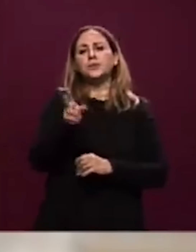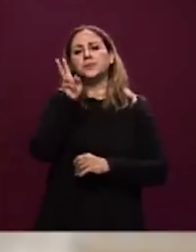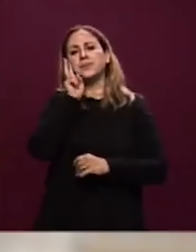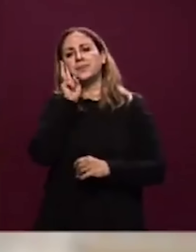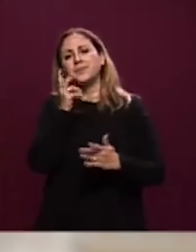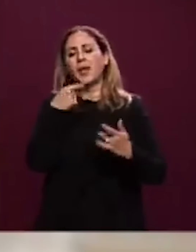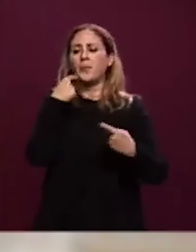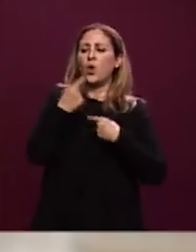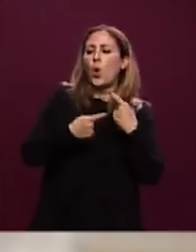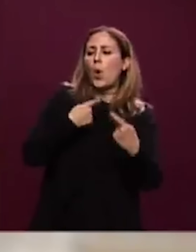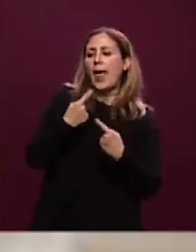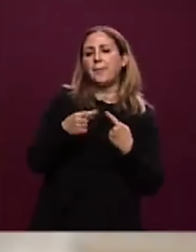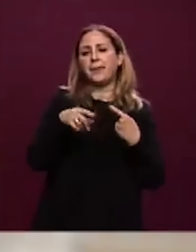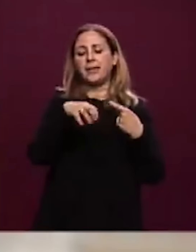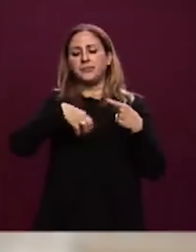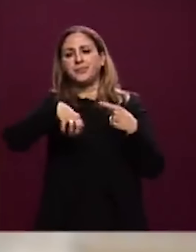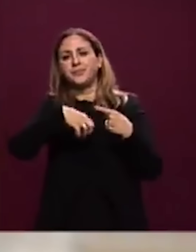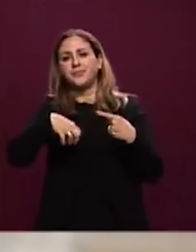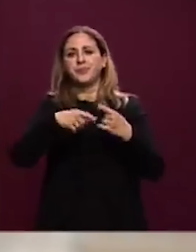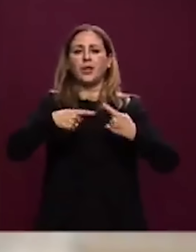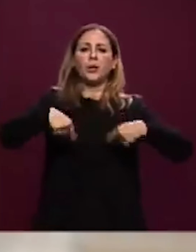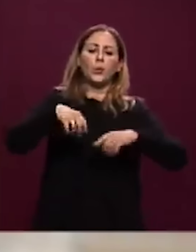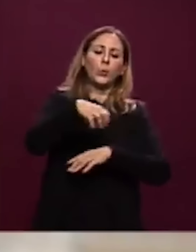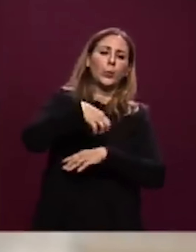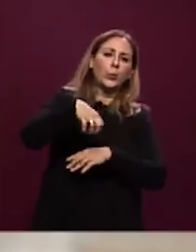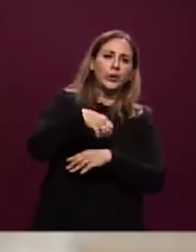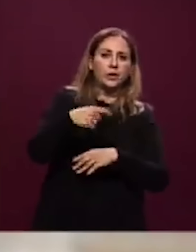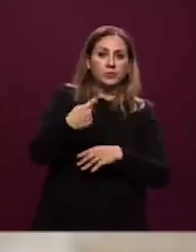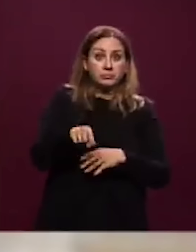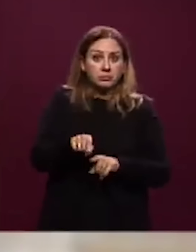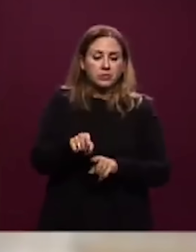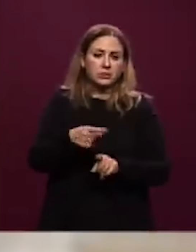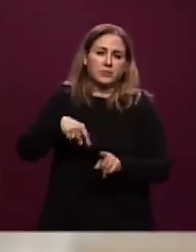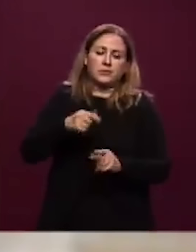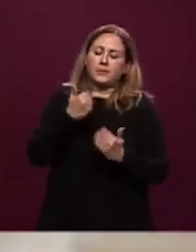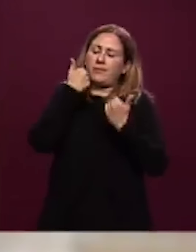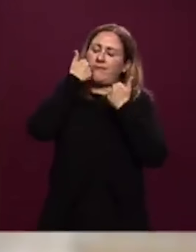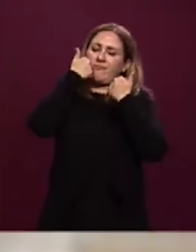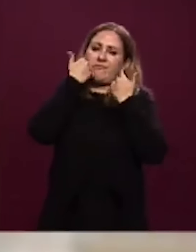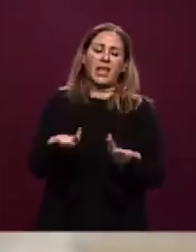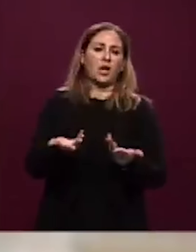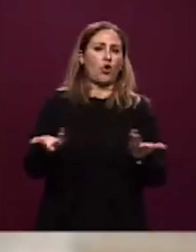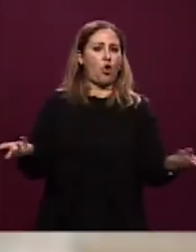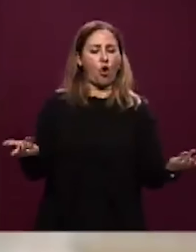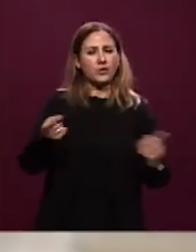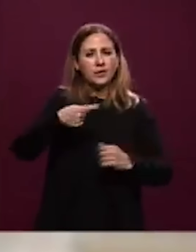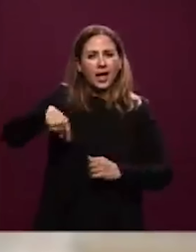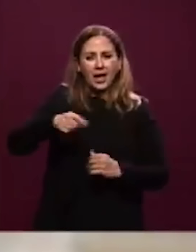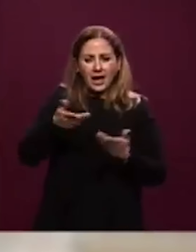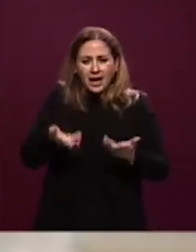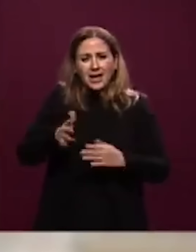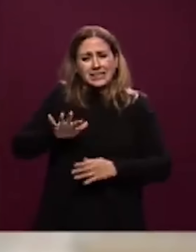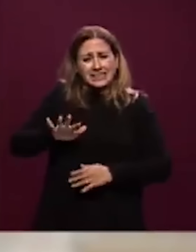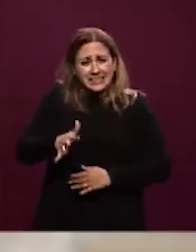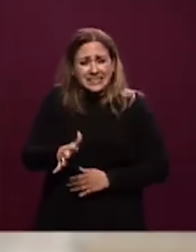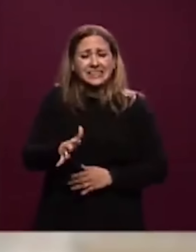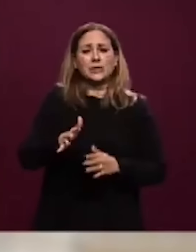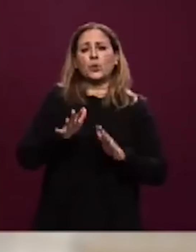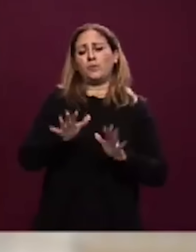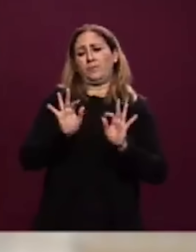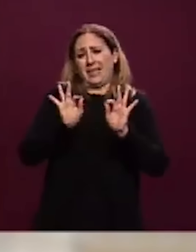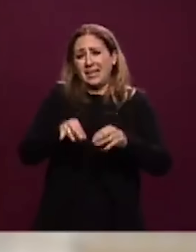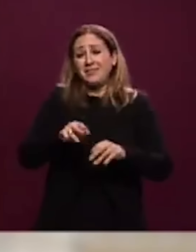nostro salottino è una roba vergognosa. Noi siamo di fronte alla terza guerra mondiale e ci